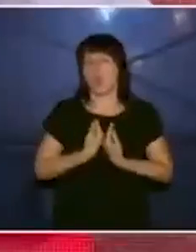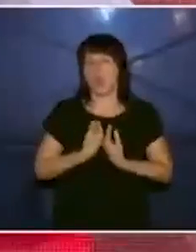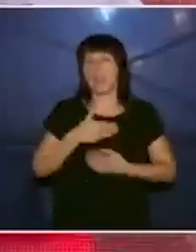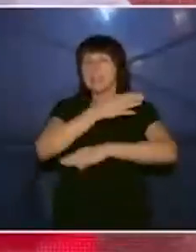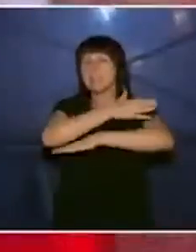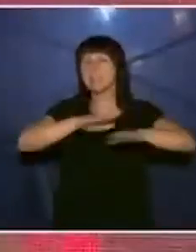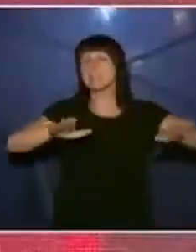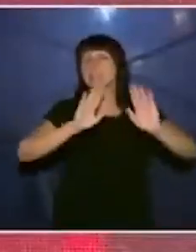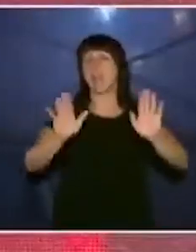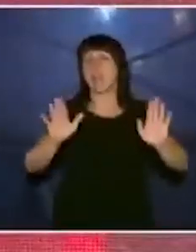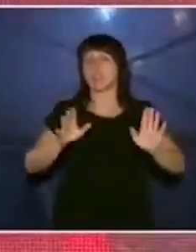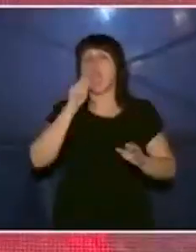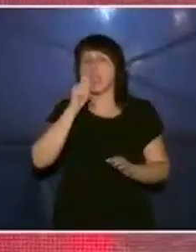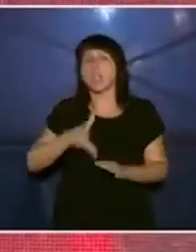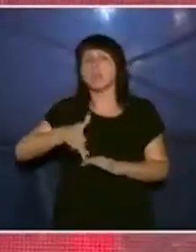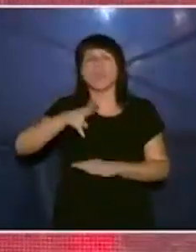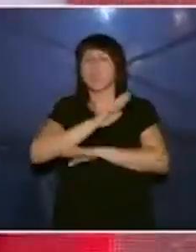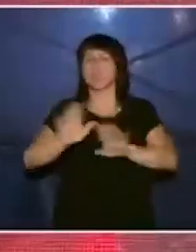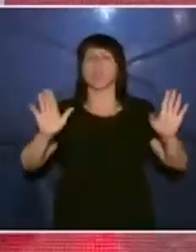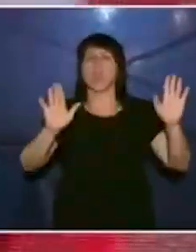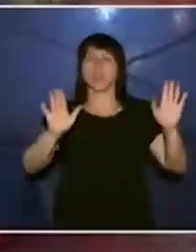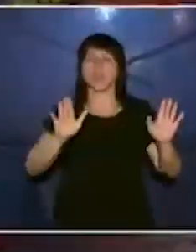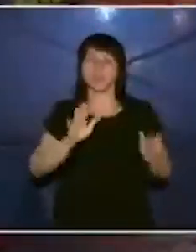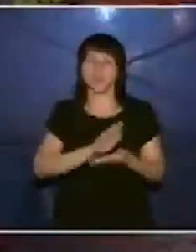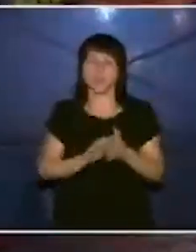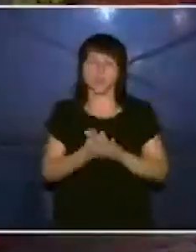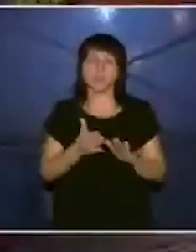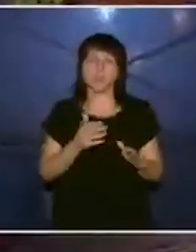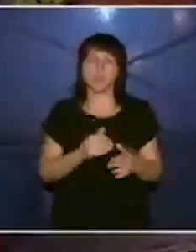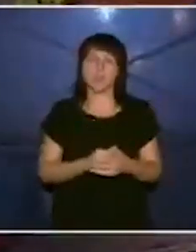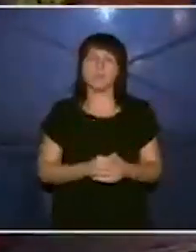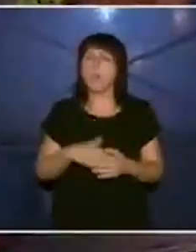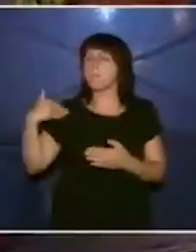Τελειώσατε, κύριε Μητσοτάκη. Τελειώσατε. Ως εδώ.